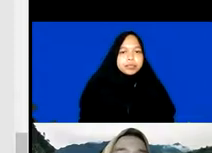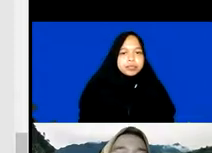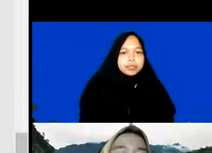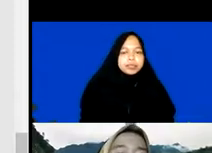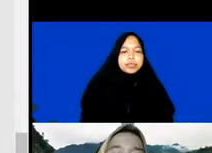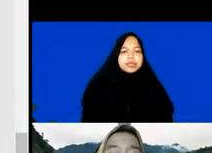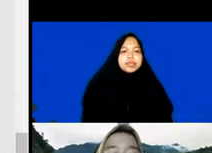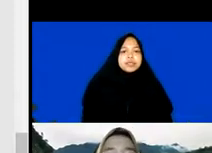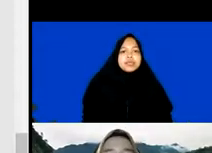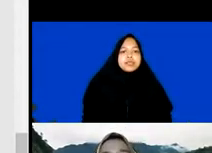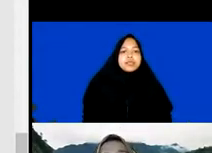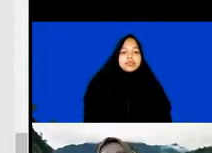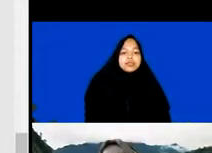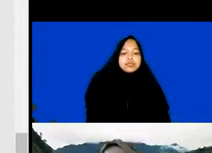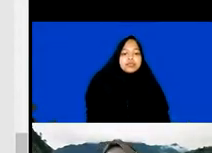yang cukup